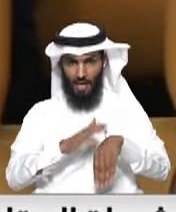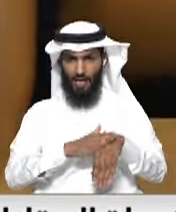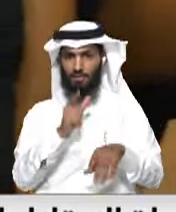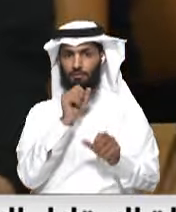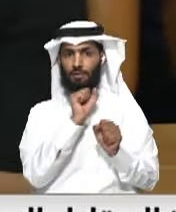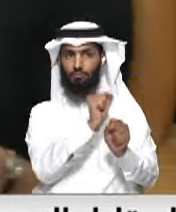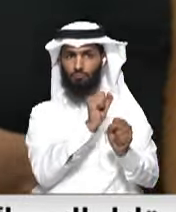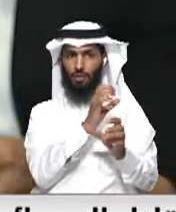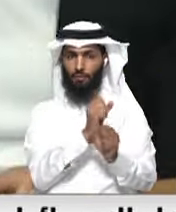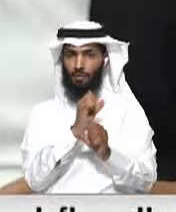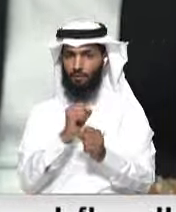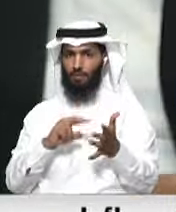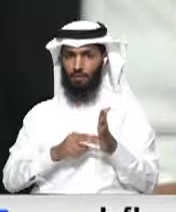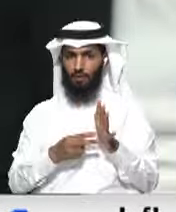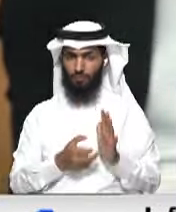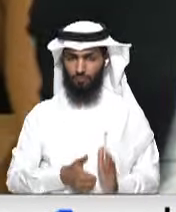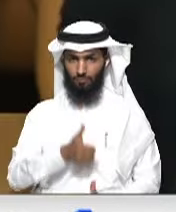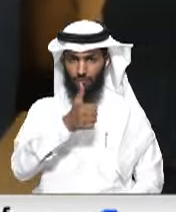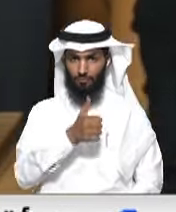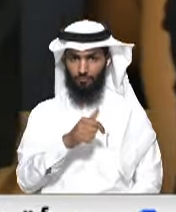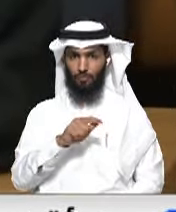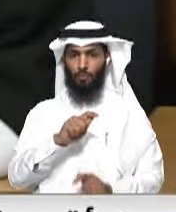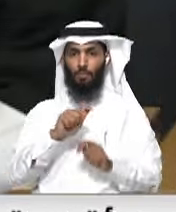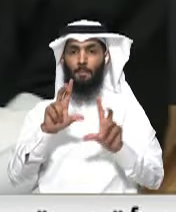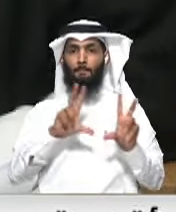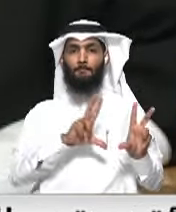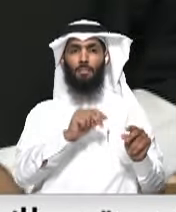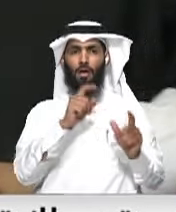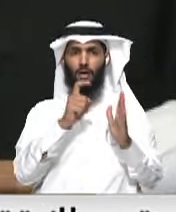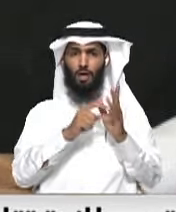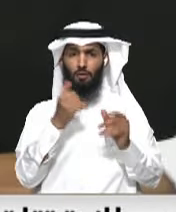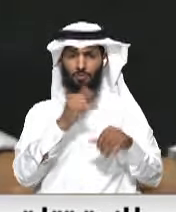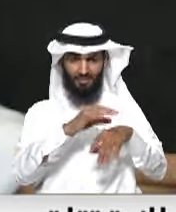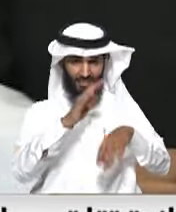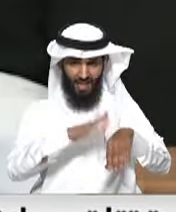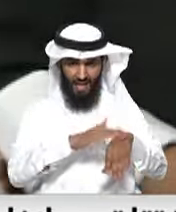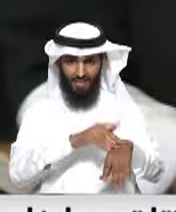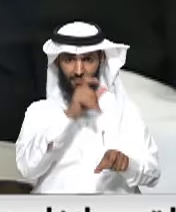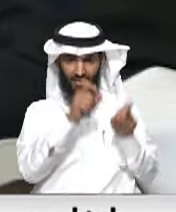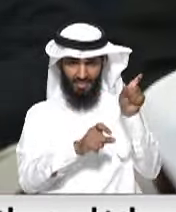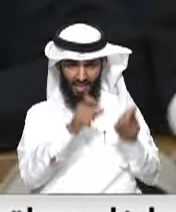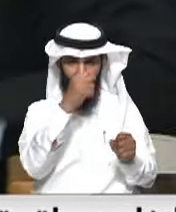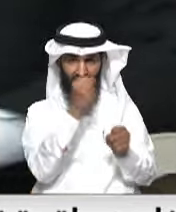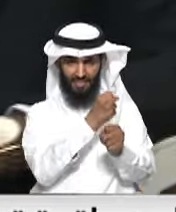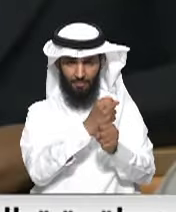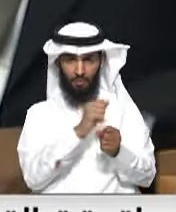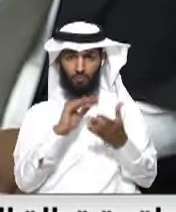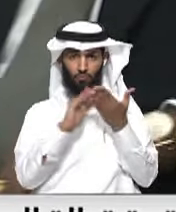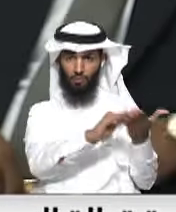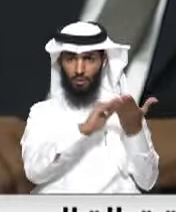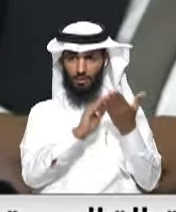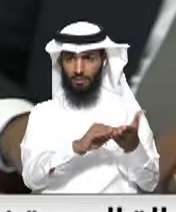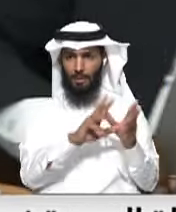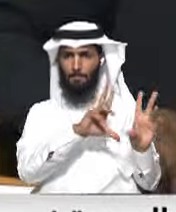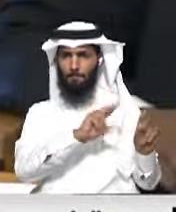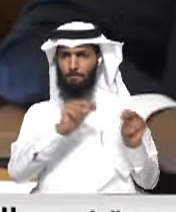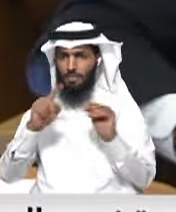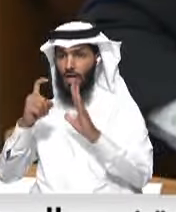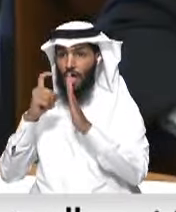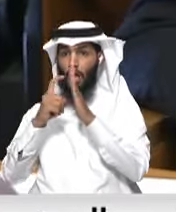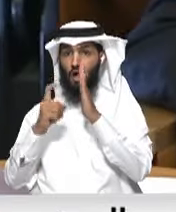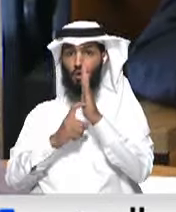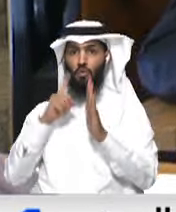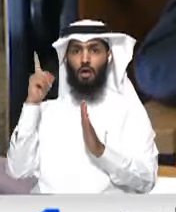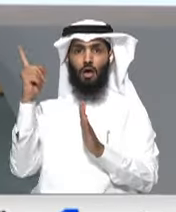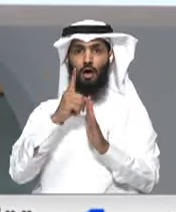العمالة بالحقوق المكفولة لهم بموجب قوانين العمل، مع تقديم الدعم القانوني اللازم لرفع تصنيف دولة الكويت